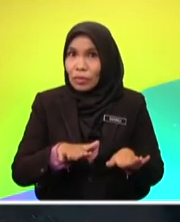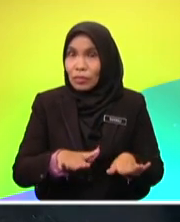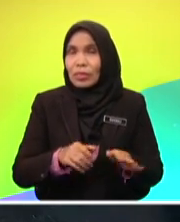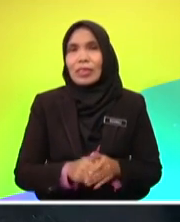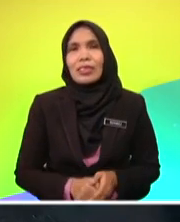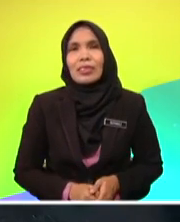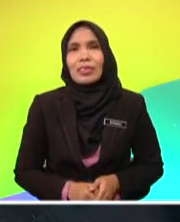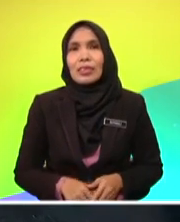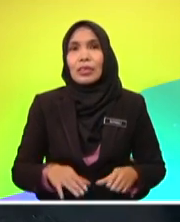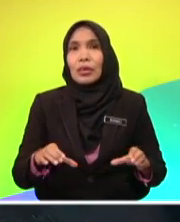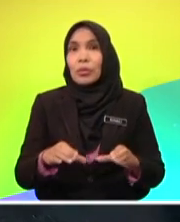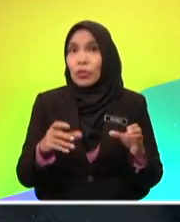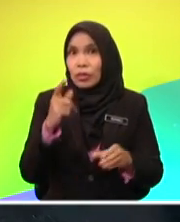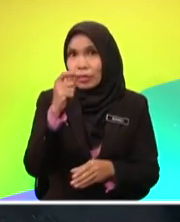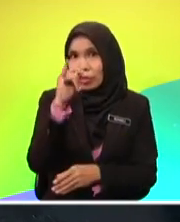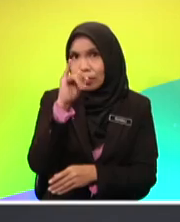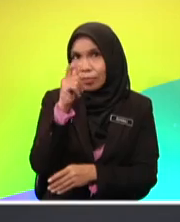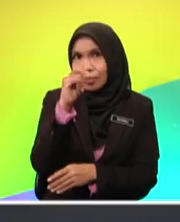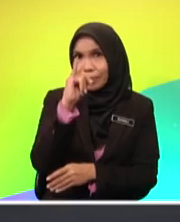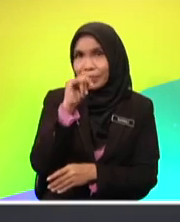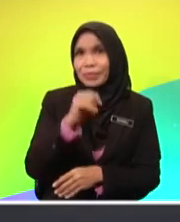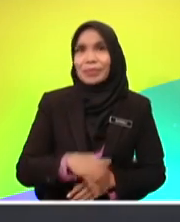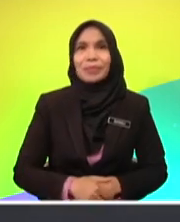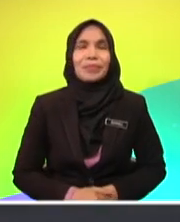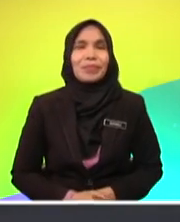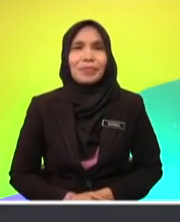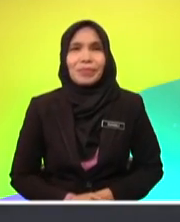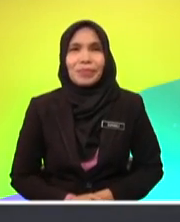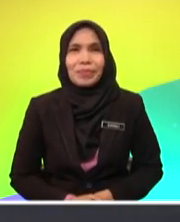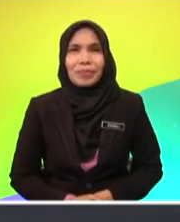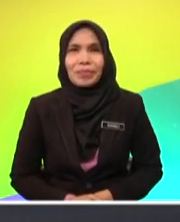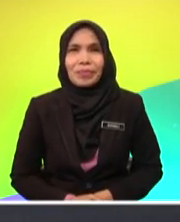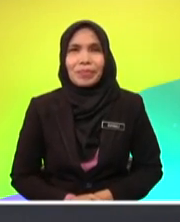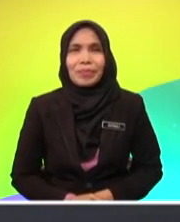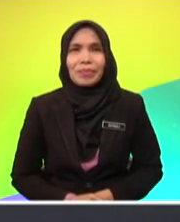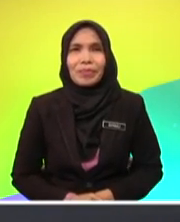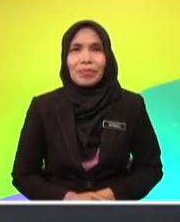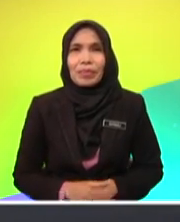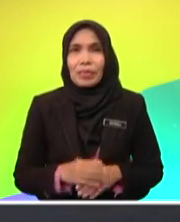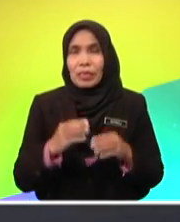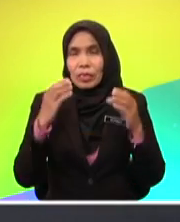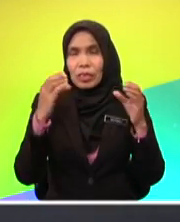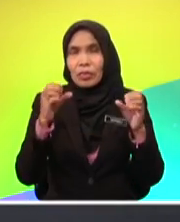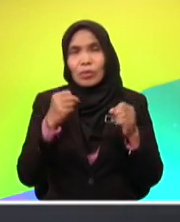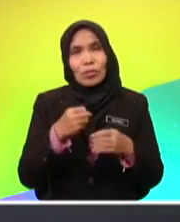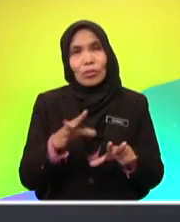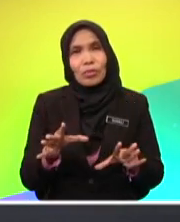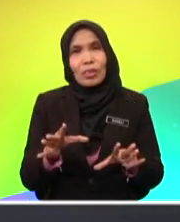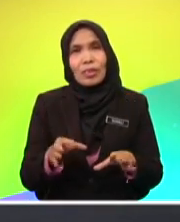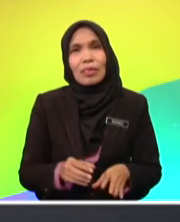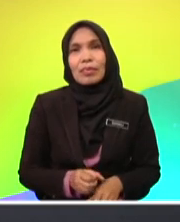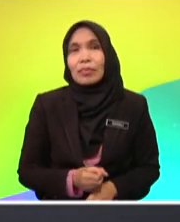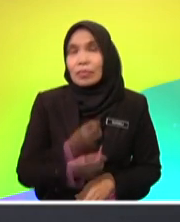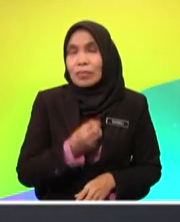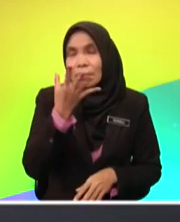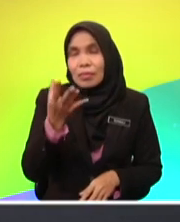Mana Kak Rina? Semua ingat Kak Rina. Ingat sebab Cikgu terang dengan sangat jelas. Okey,